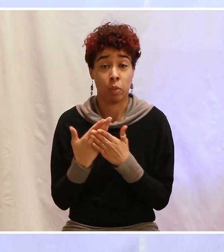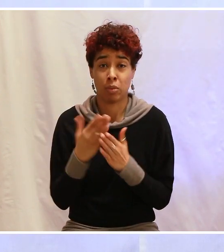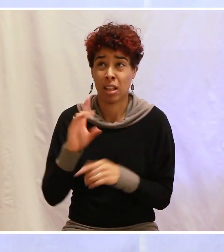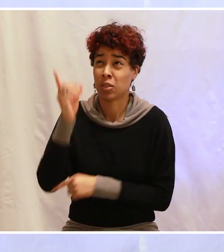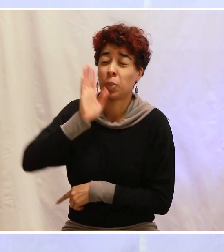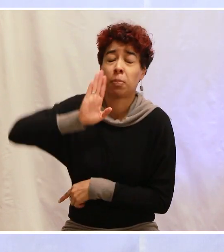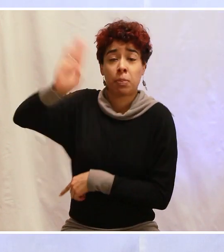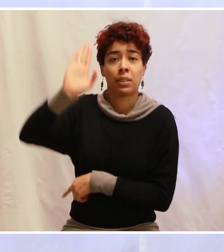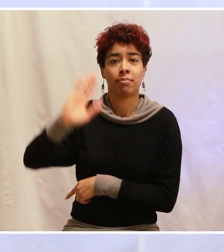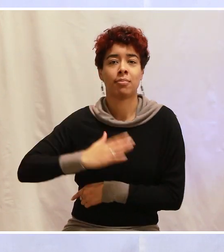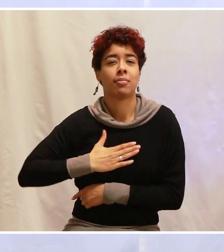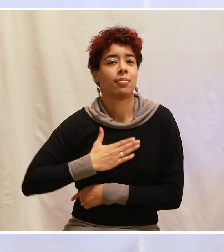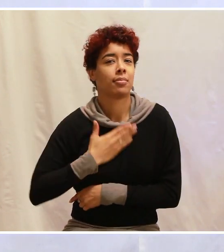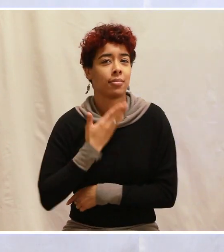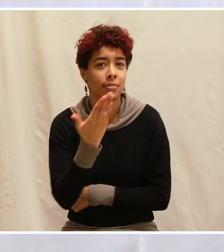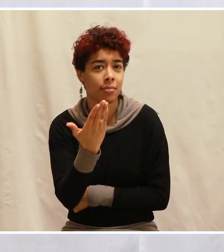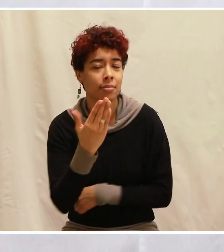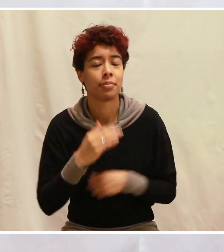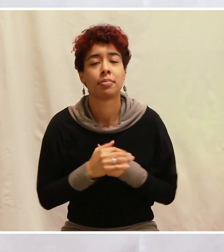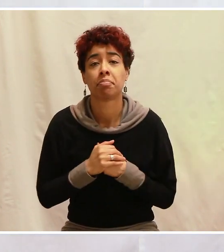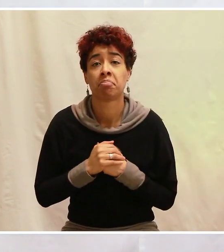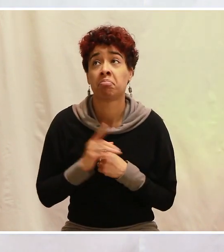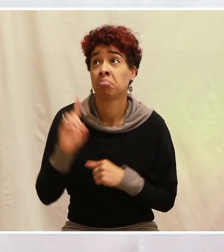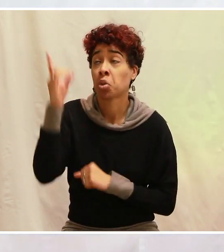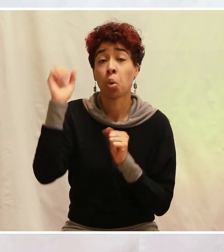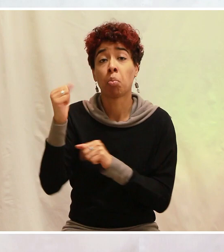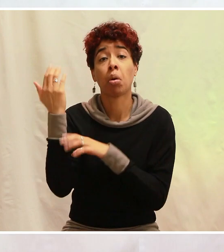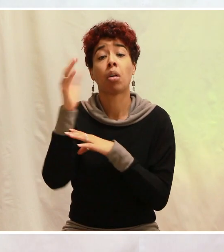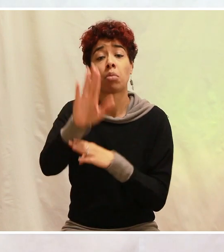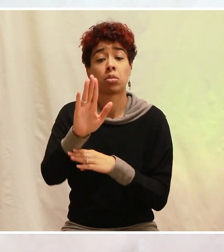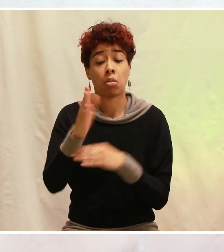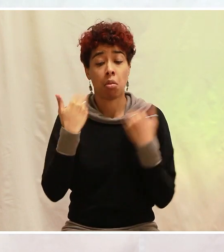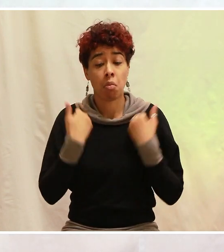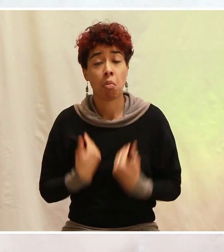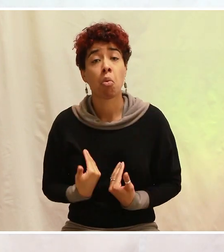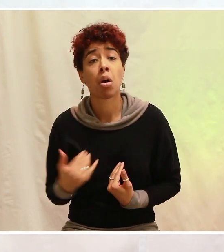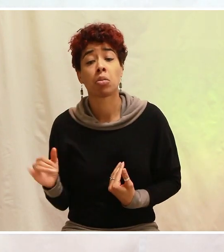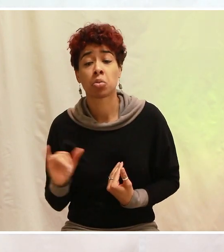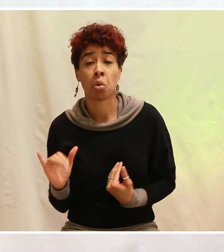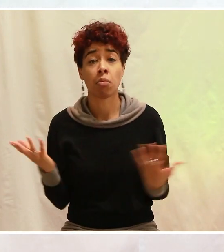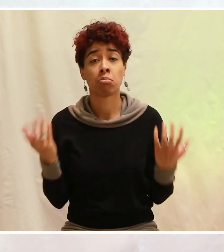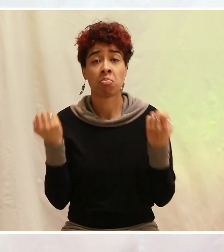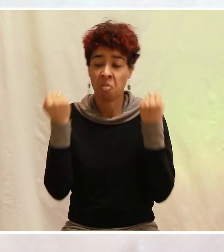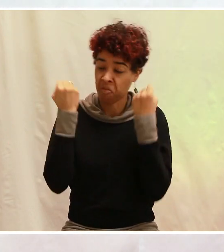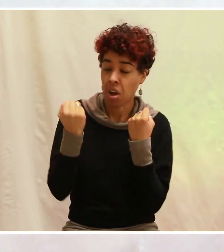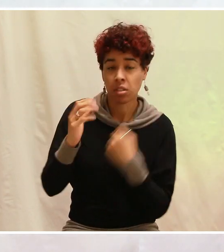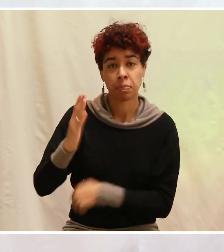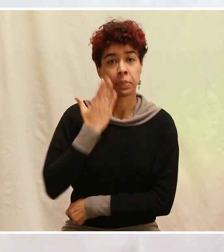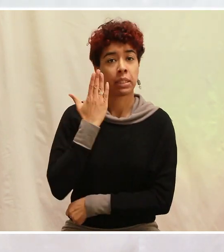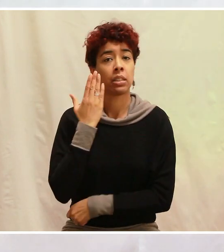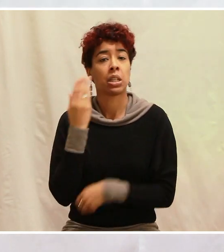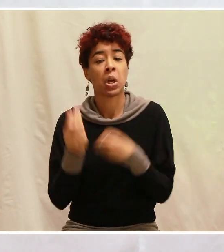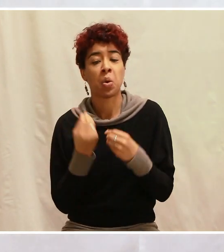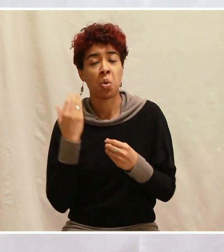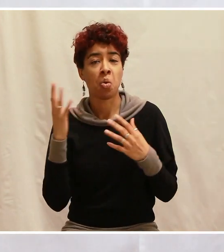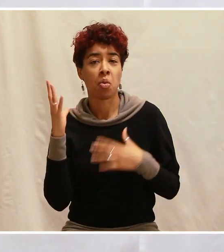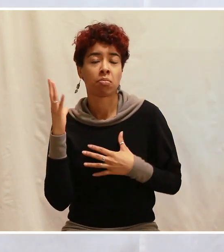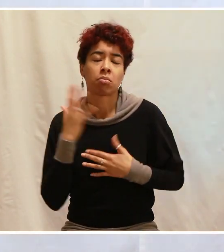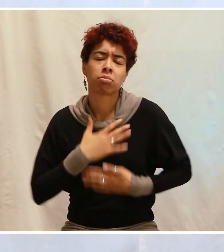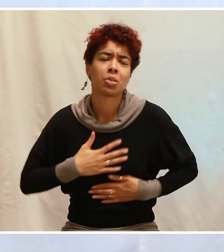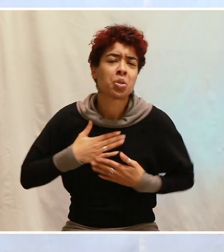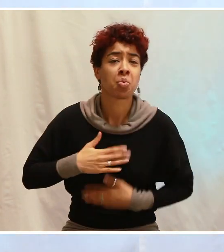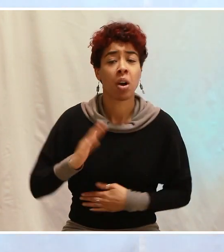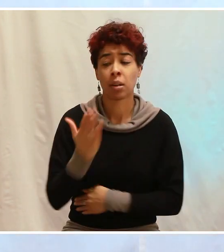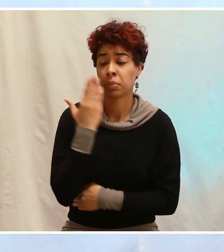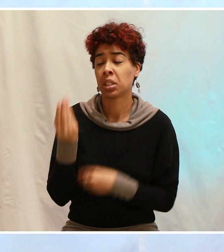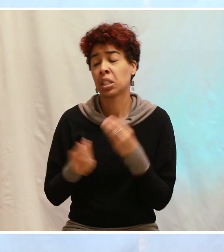Dieu, c'est l'amour. Dieu aurait pu se présenter en disant « ma nature, c'est la force, ma nature, c'est la joie, ma